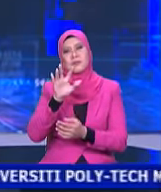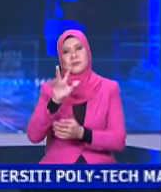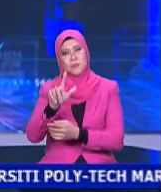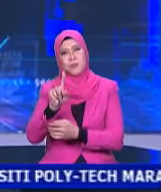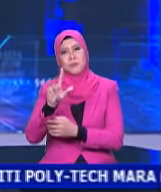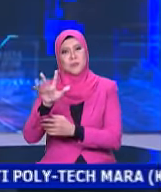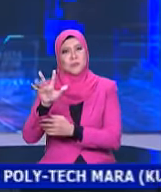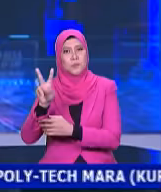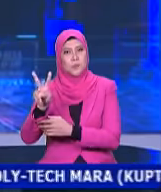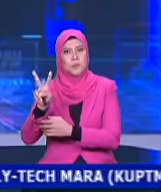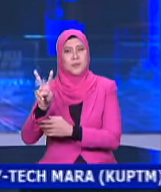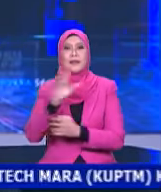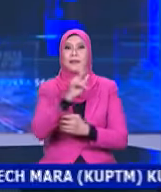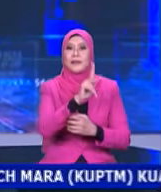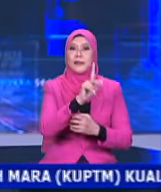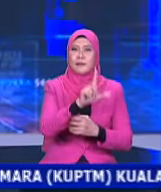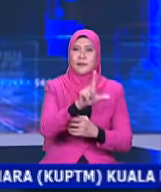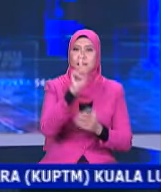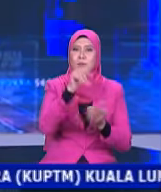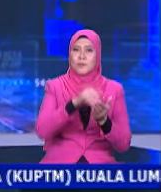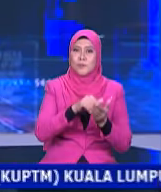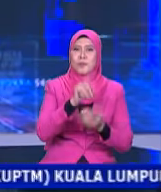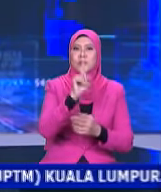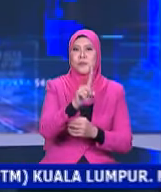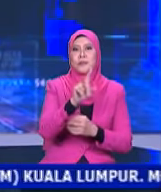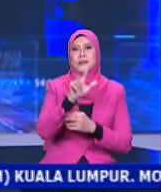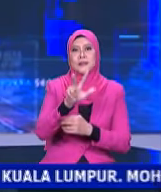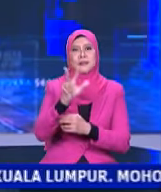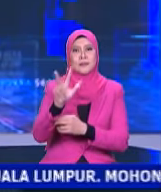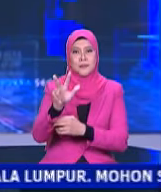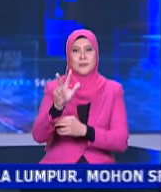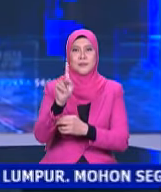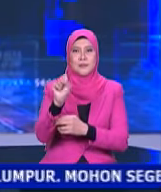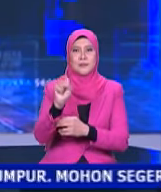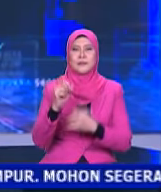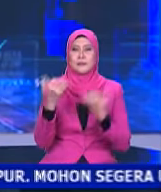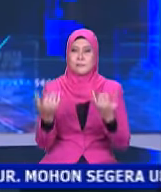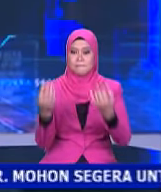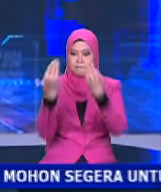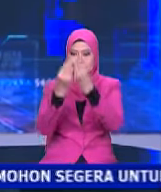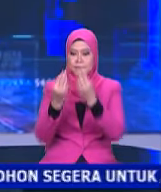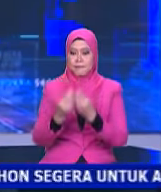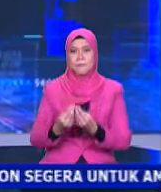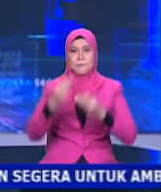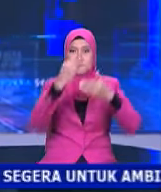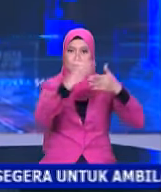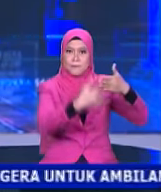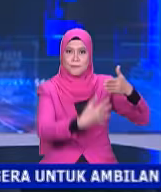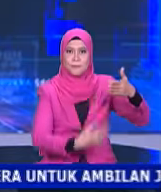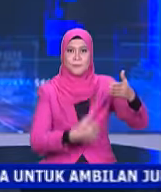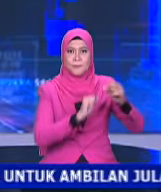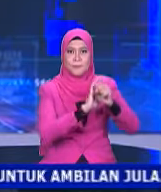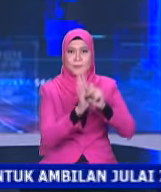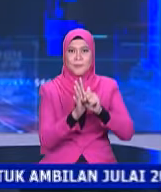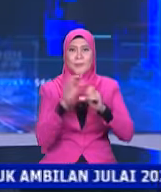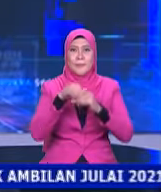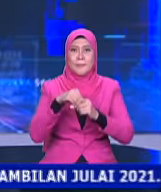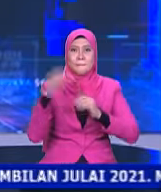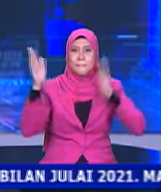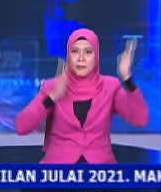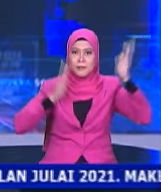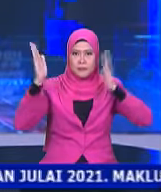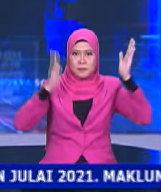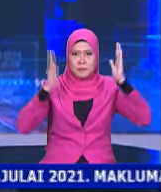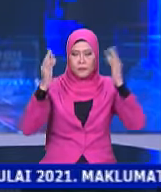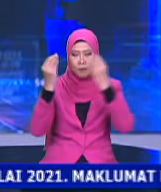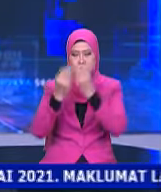kes, diikuti Kuala Lumpur 1,133. Berikut statistik harian COVID-19 dalam negara,